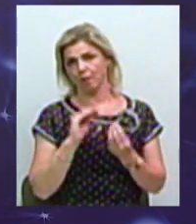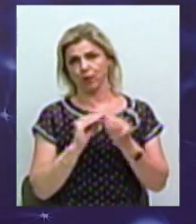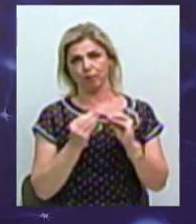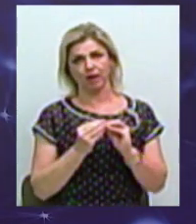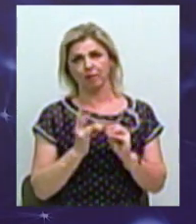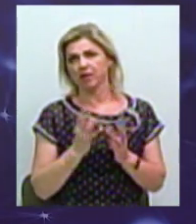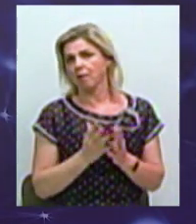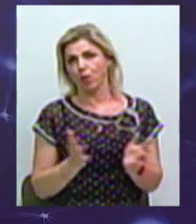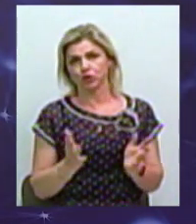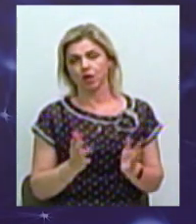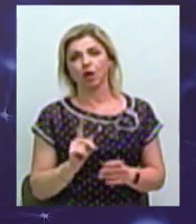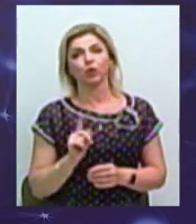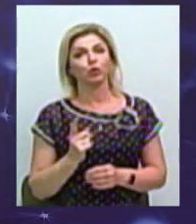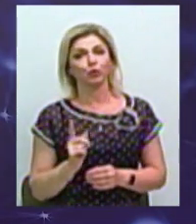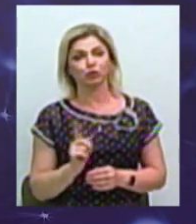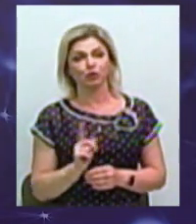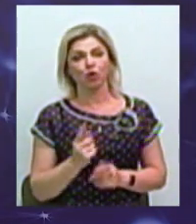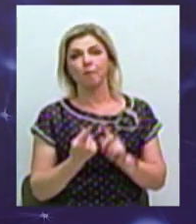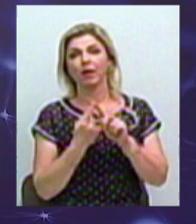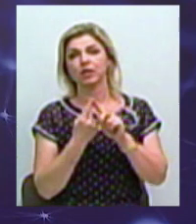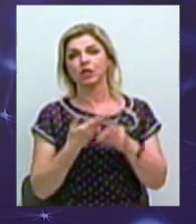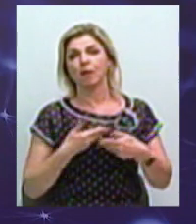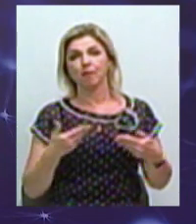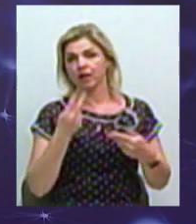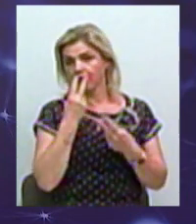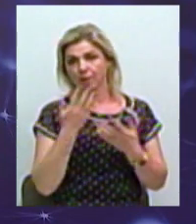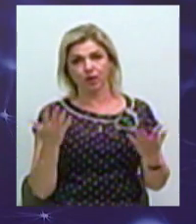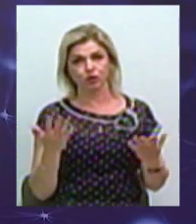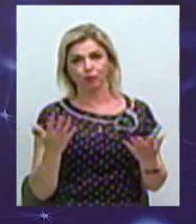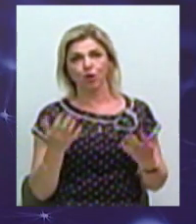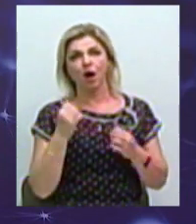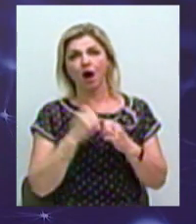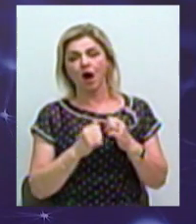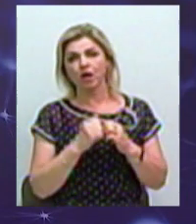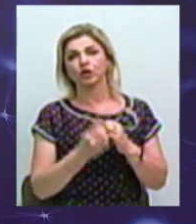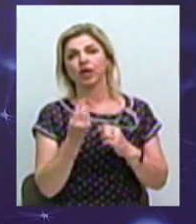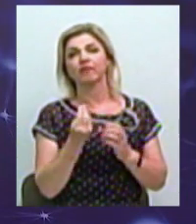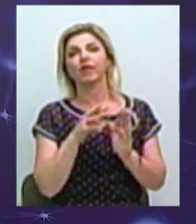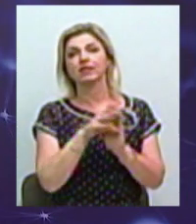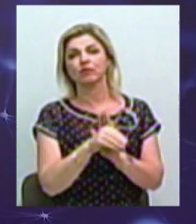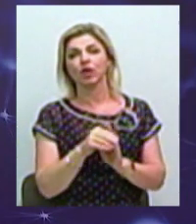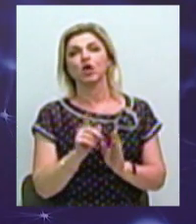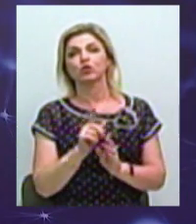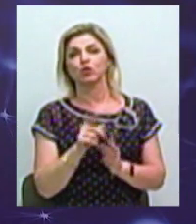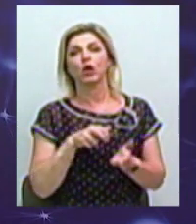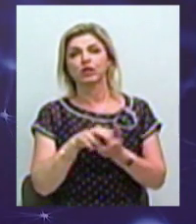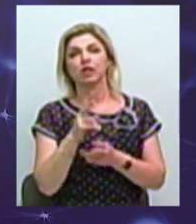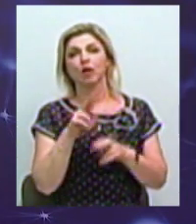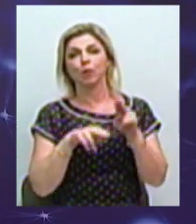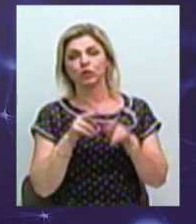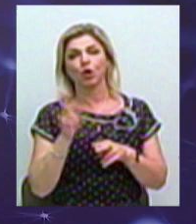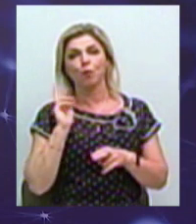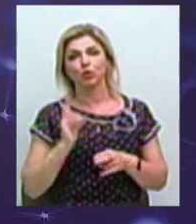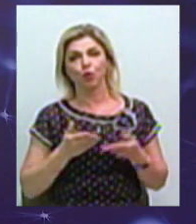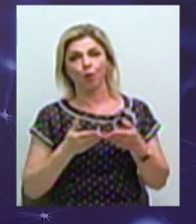того. Бо, по-перше, ми не бачимо, кожен інвестор, який заходить на будівництво морського порту або будь-якого